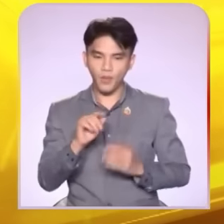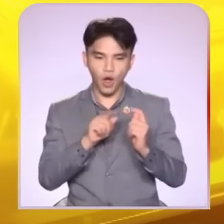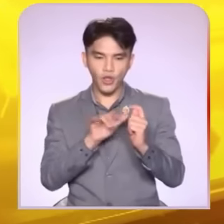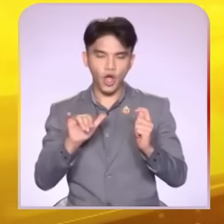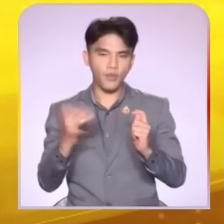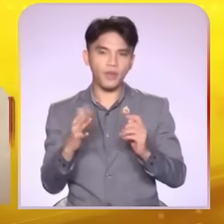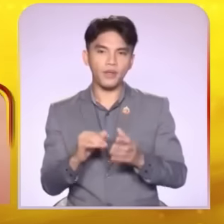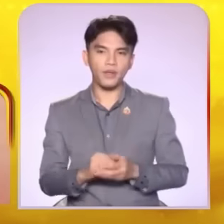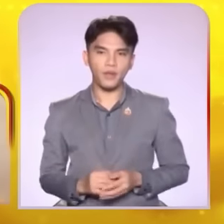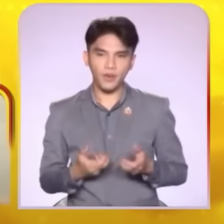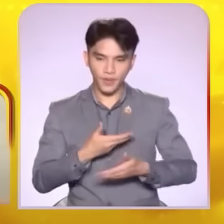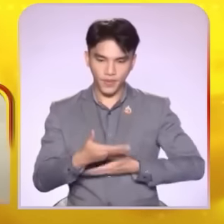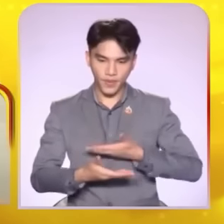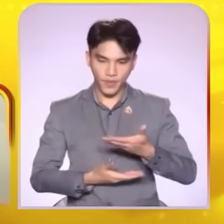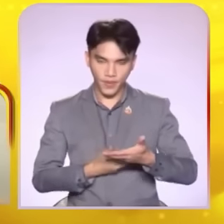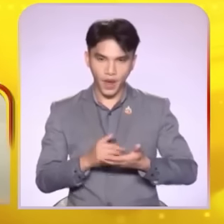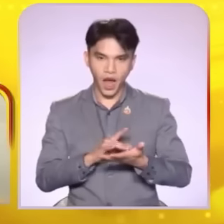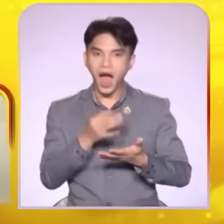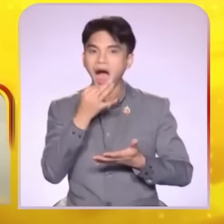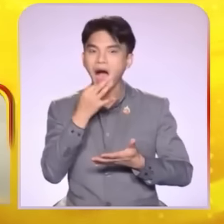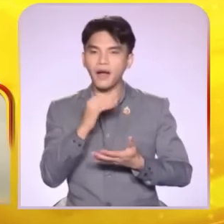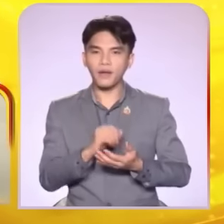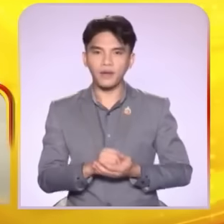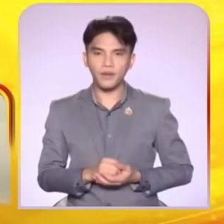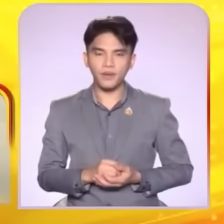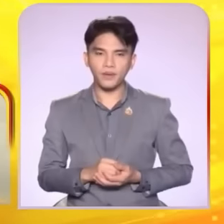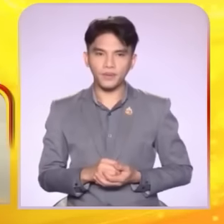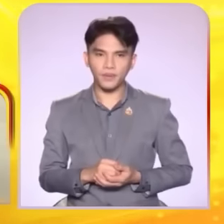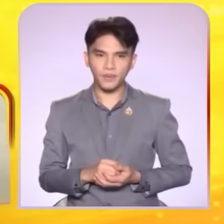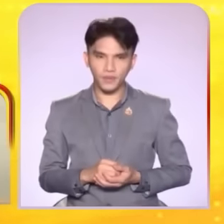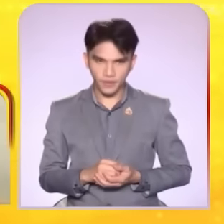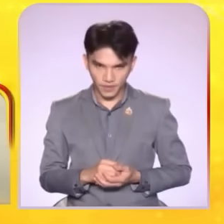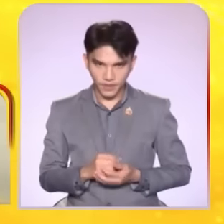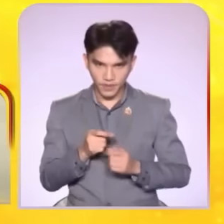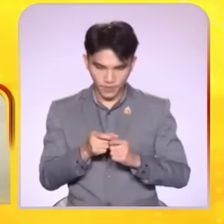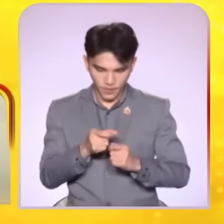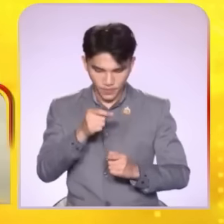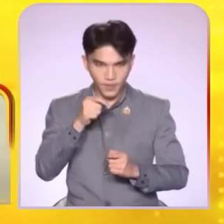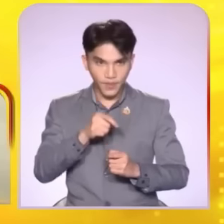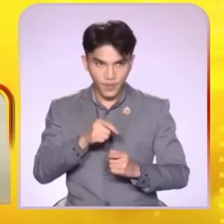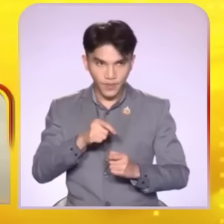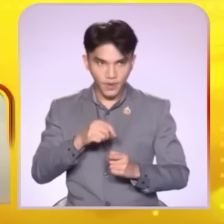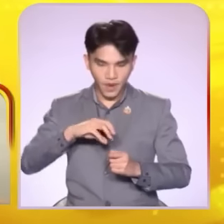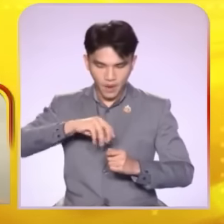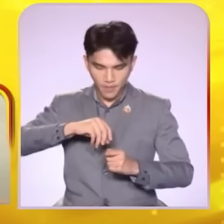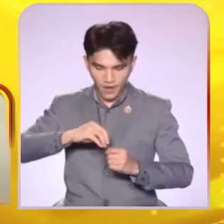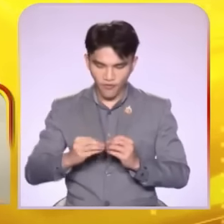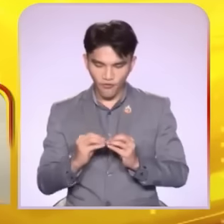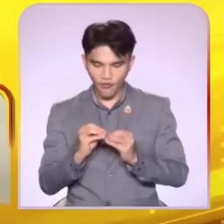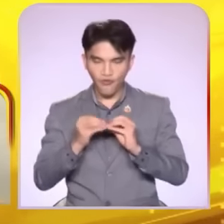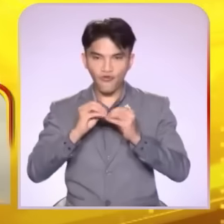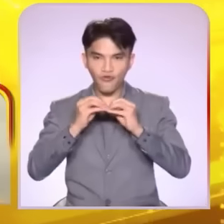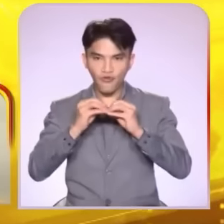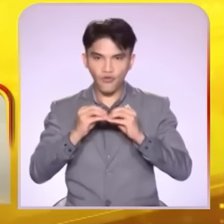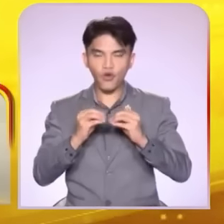อย.คือผลิตภัณฑ์อาหารเสริมเป็นผลิตเอาขออภัยผลิตภัณฑ์เสริมอาหารชนิดเม็ดฟูกวิตามิน